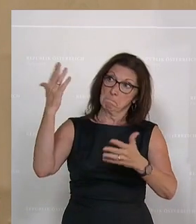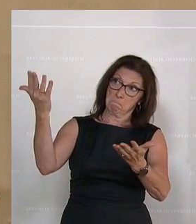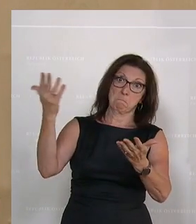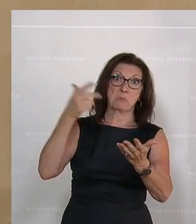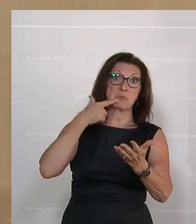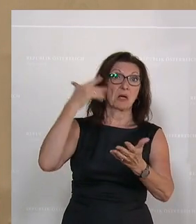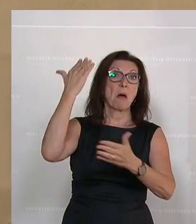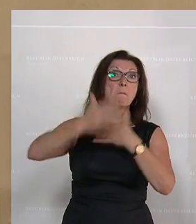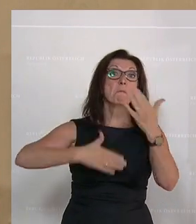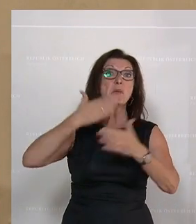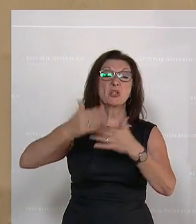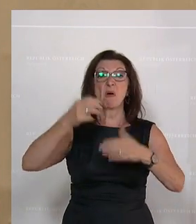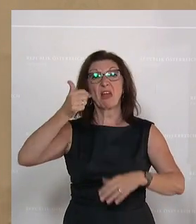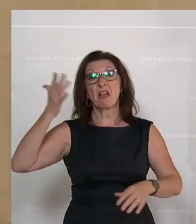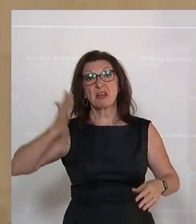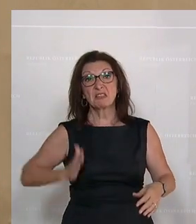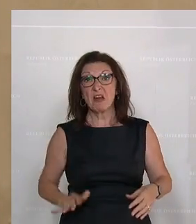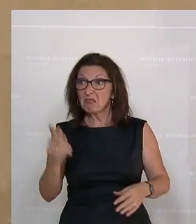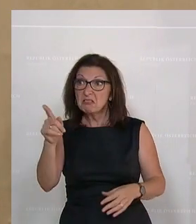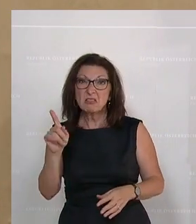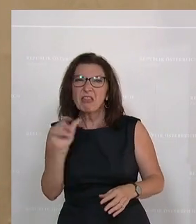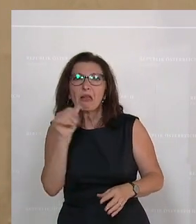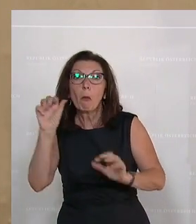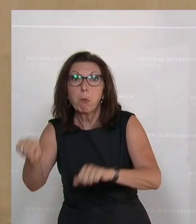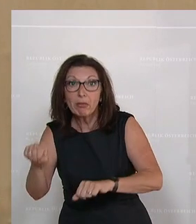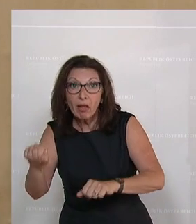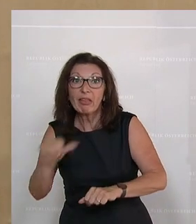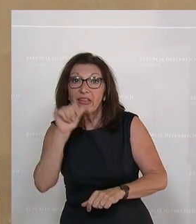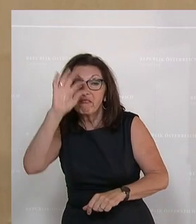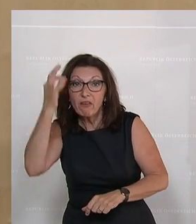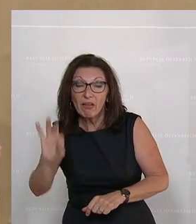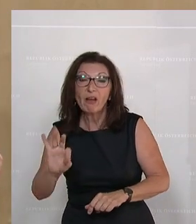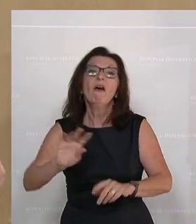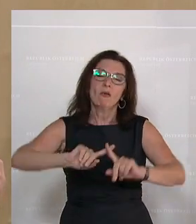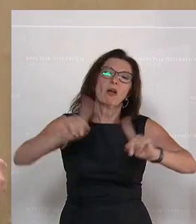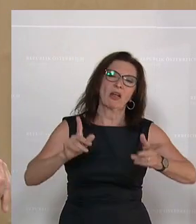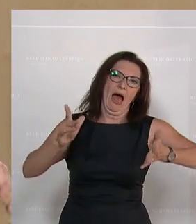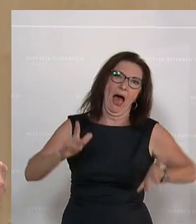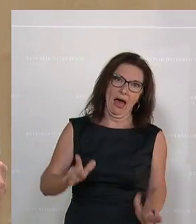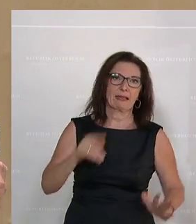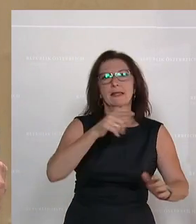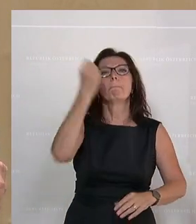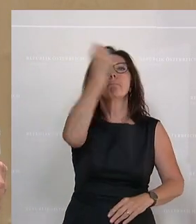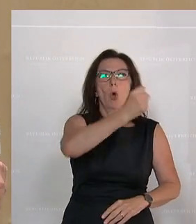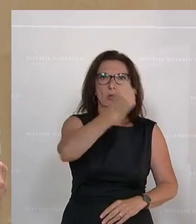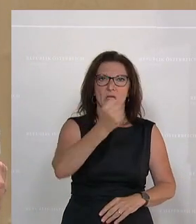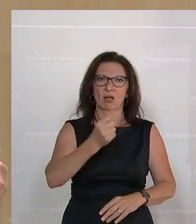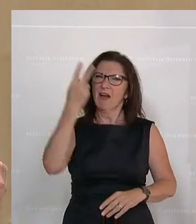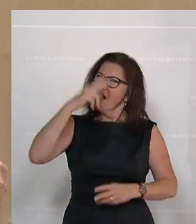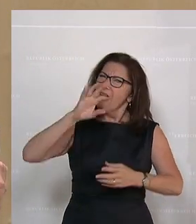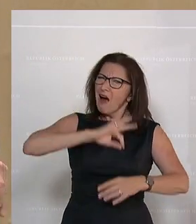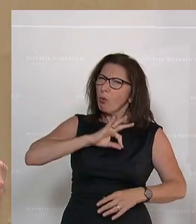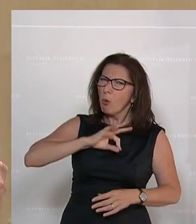gewissen bösartigkeit was haben sie denn bisher getan zuerst kollege wöginger gar nix gar nix